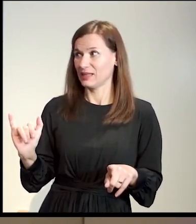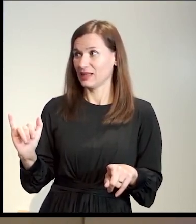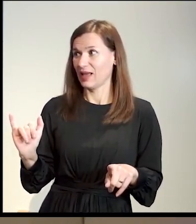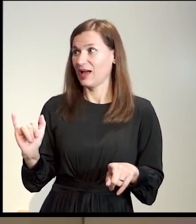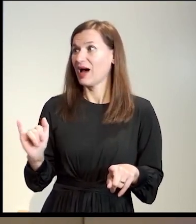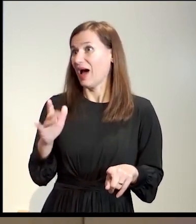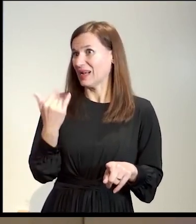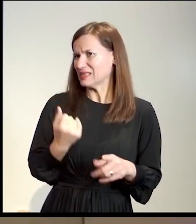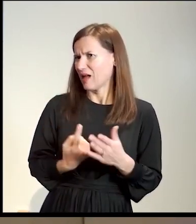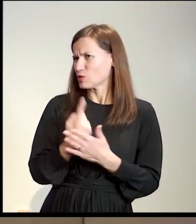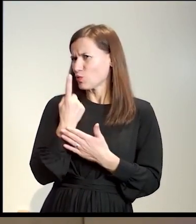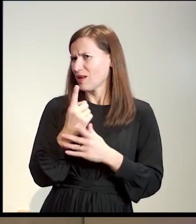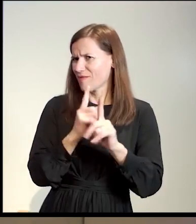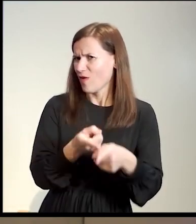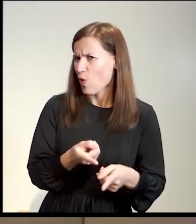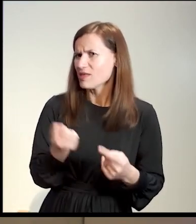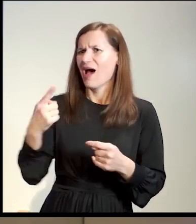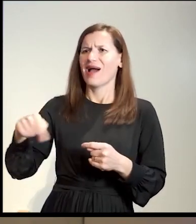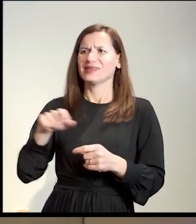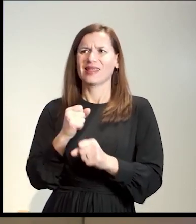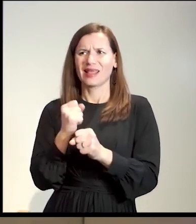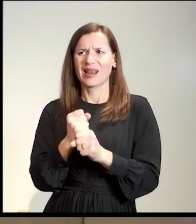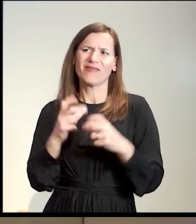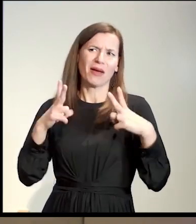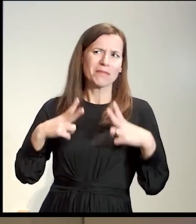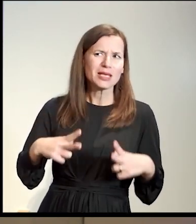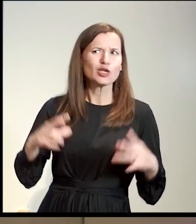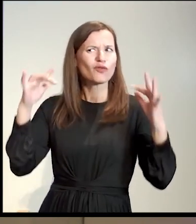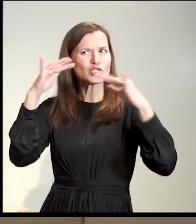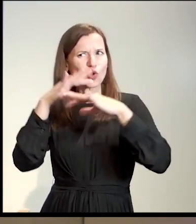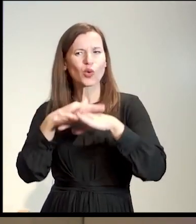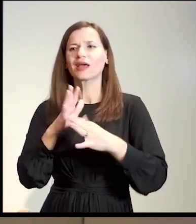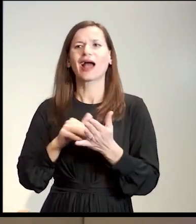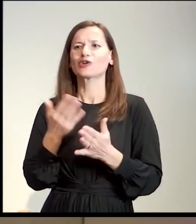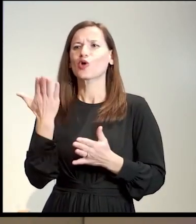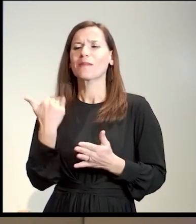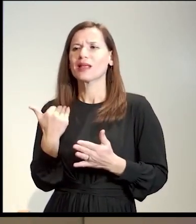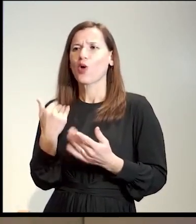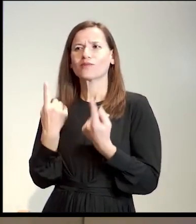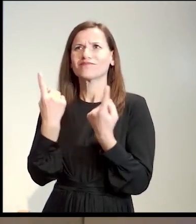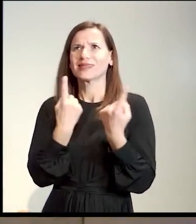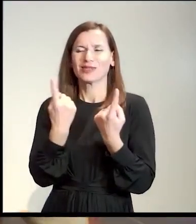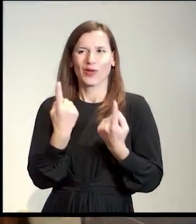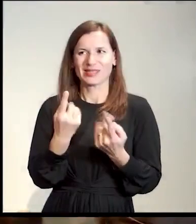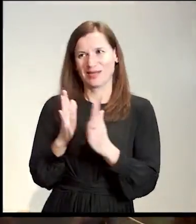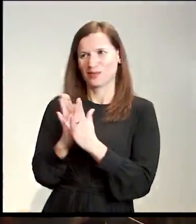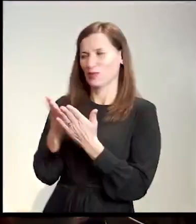vojna, ste delali v miru in slogi, kakšno je bilo stanje? Prosim, Agata Tomažič.